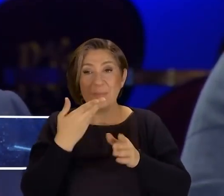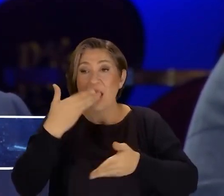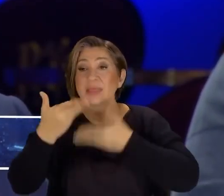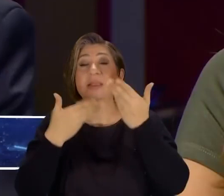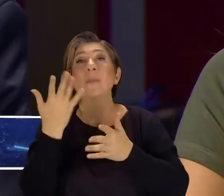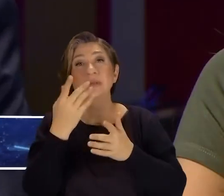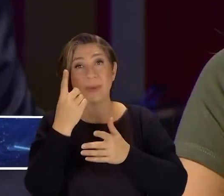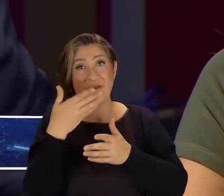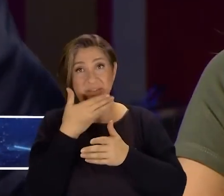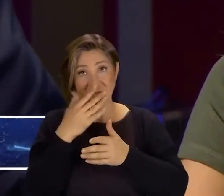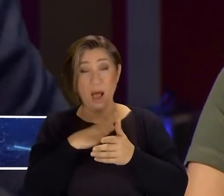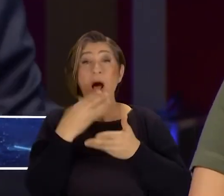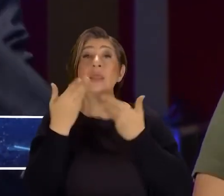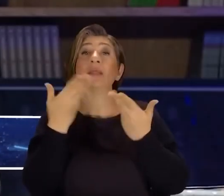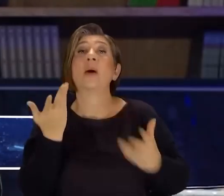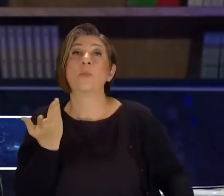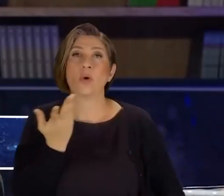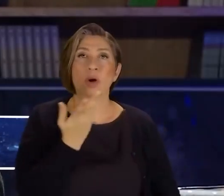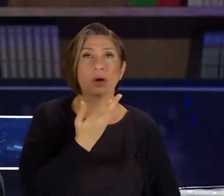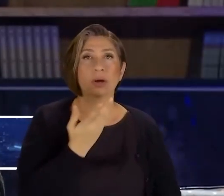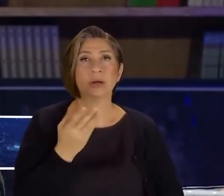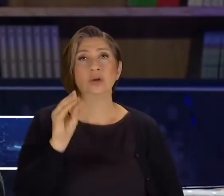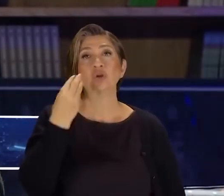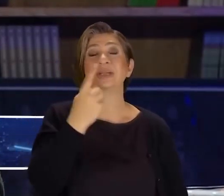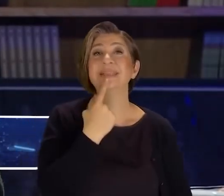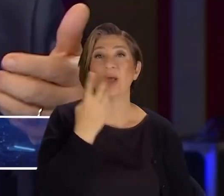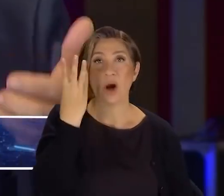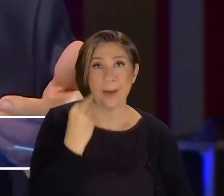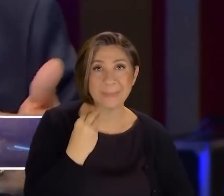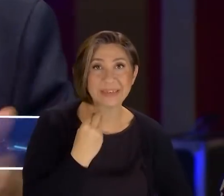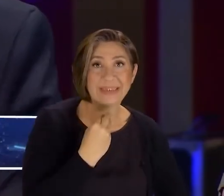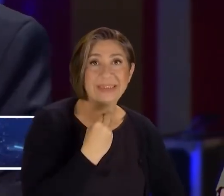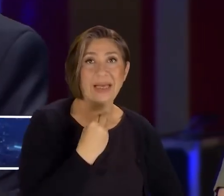faktör mü acaba? Tabii ki. Anlatamıyor. Tabii ki. Anlatamıyor. Çocukların dil öğrenmesinde,